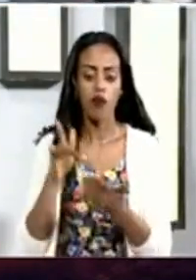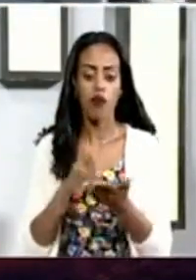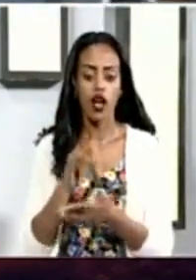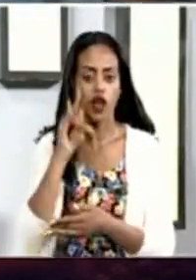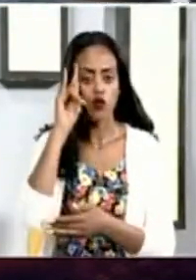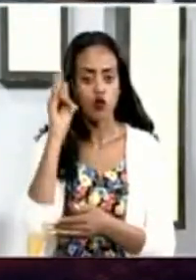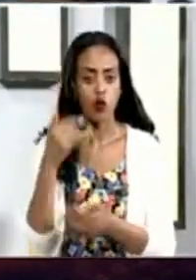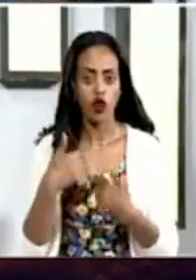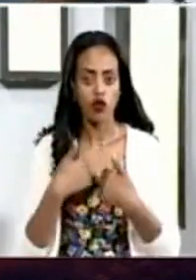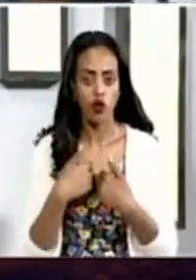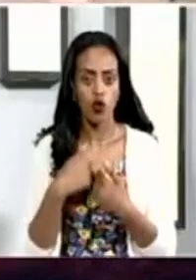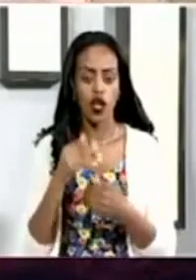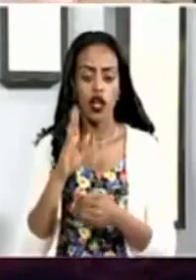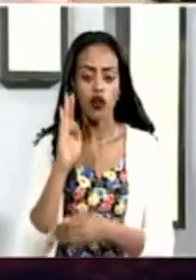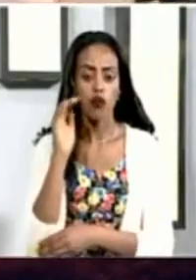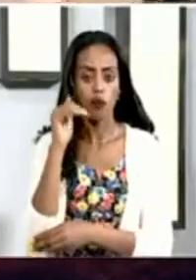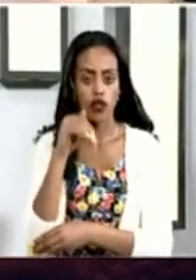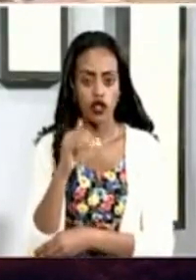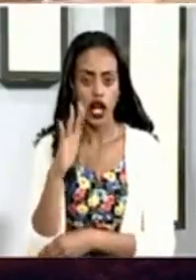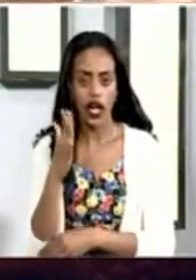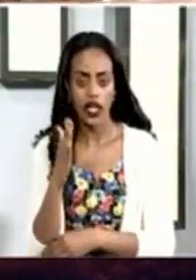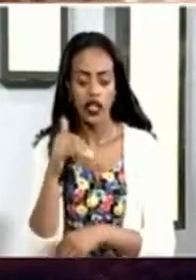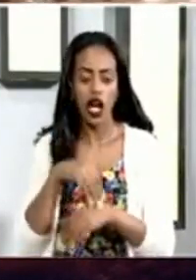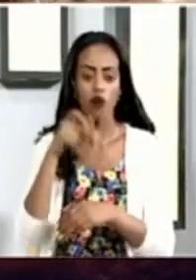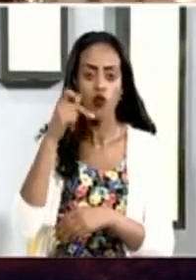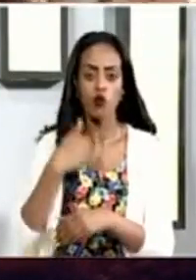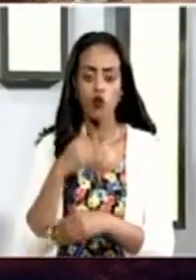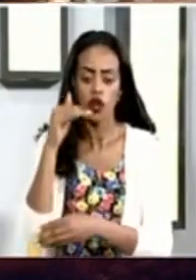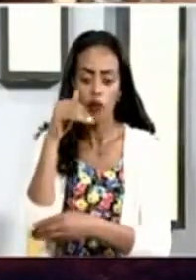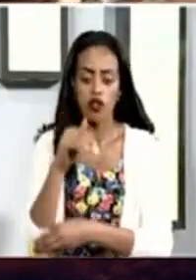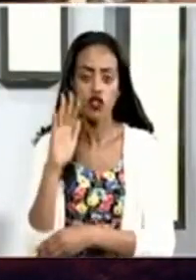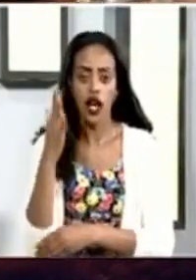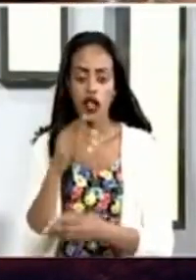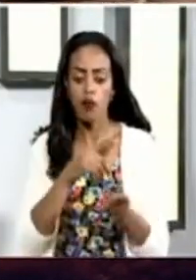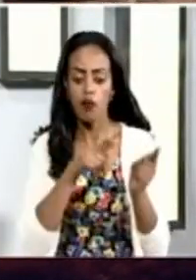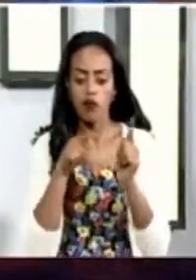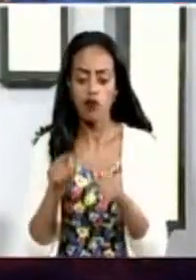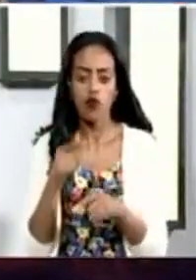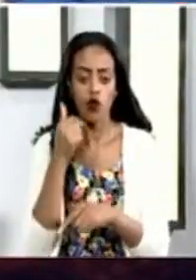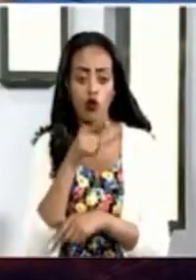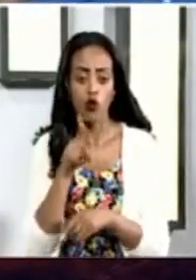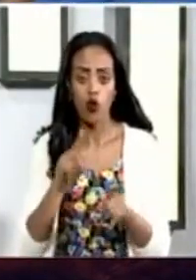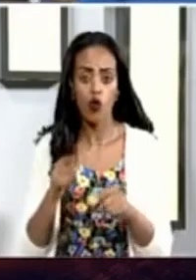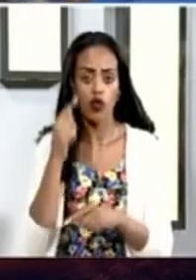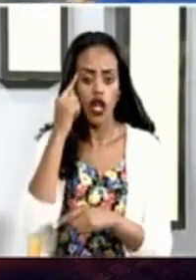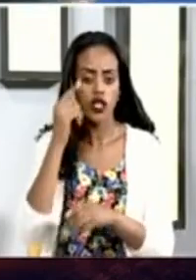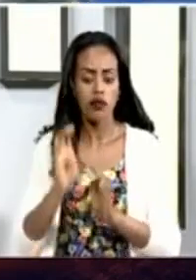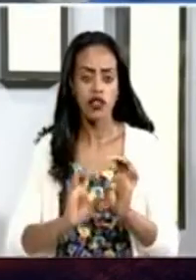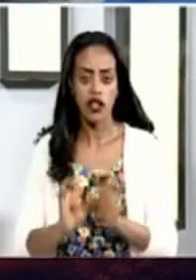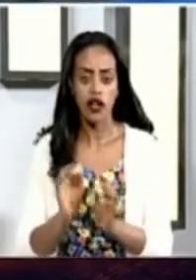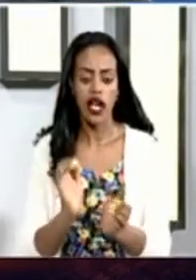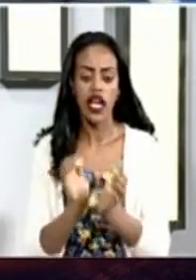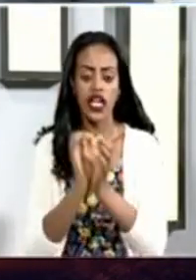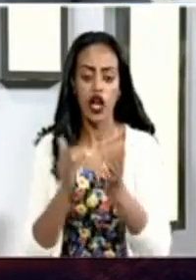زوازلو ناي ماشلا عليت ناي دو زلو ماشلا عليت بمنصع لوون حساب زغارا ناي